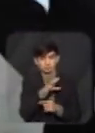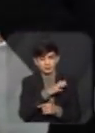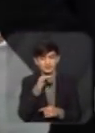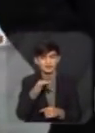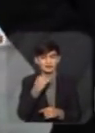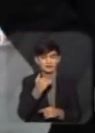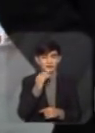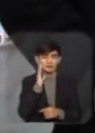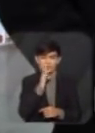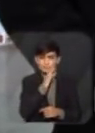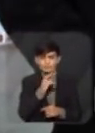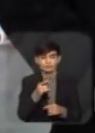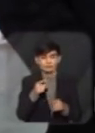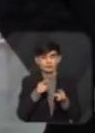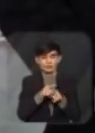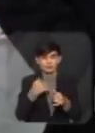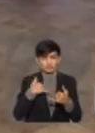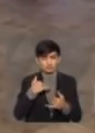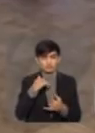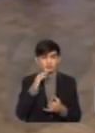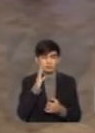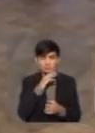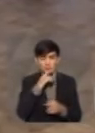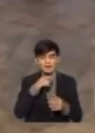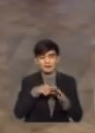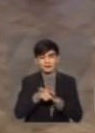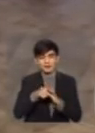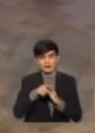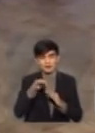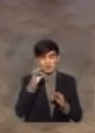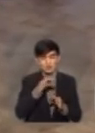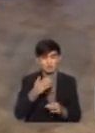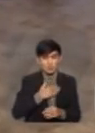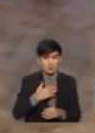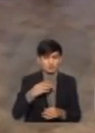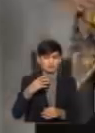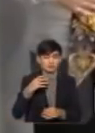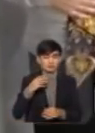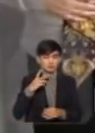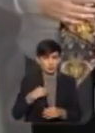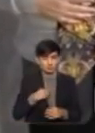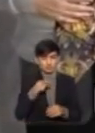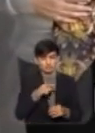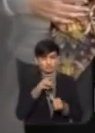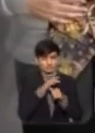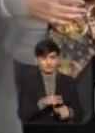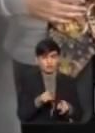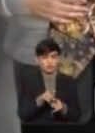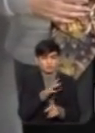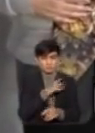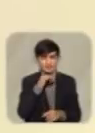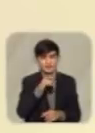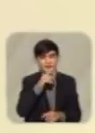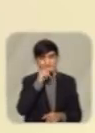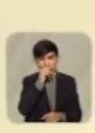анасы мұғалімге жала жапты деп наразы. Ал оқушының анасы баланың арнамыз тапталды деп кінәлілердің жазылануын талап